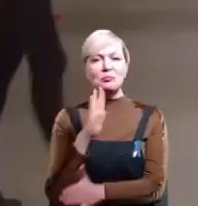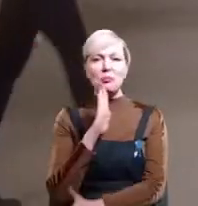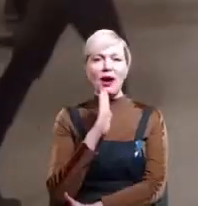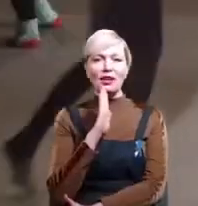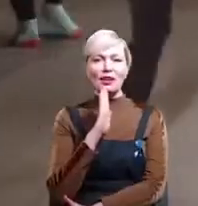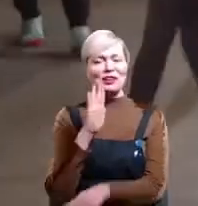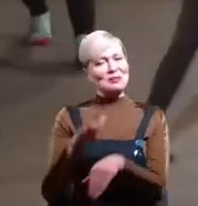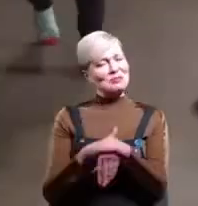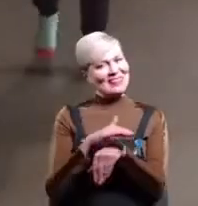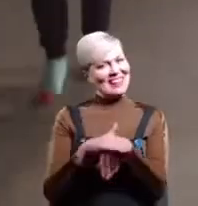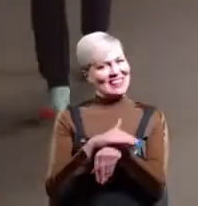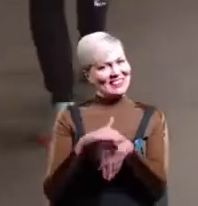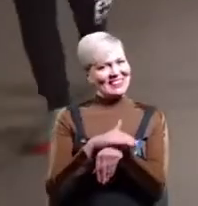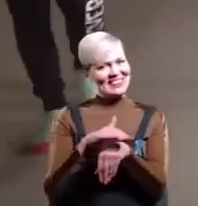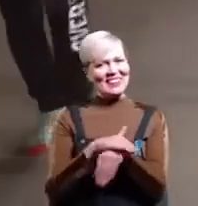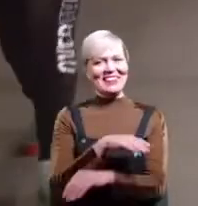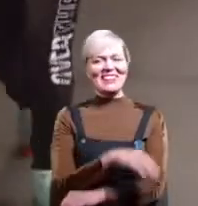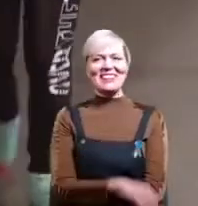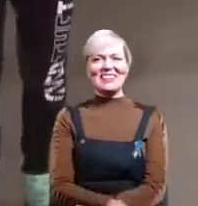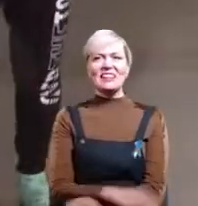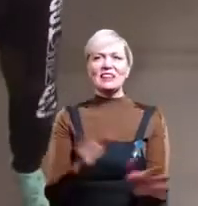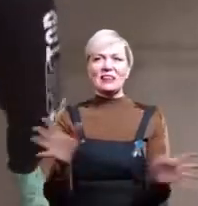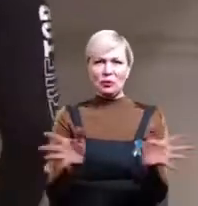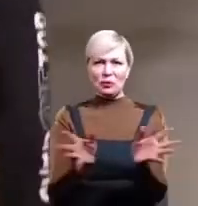Пожалуйста, со мной вместе.